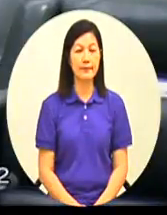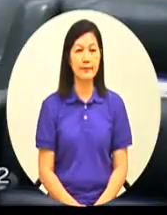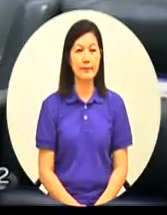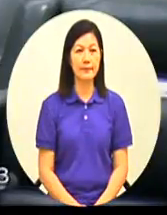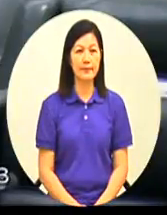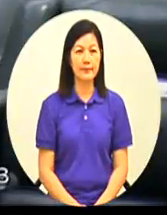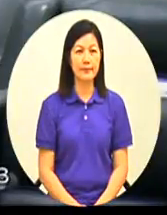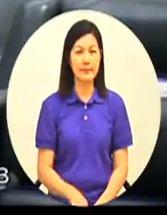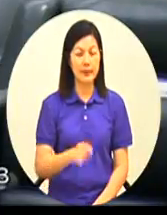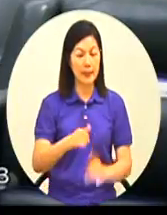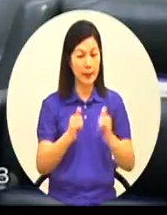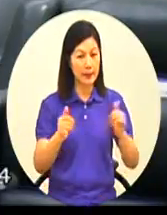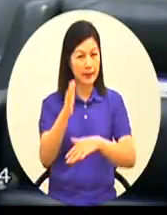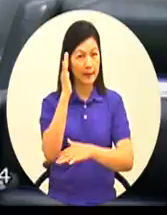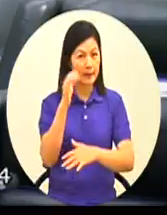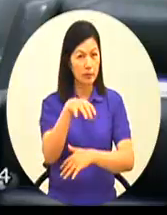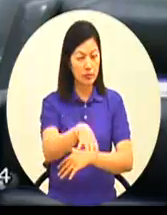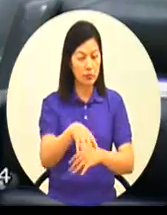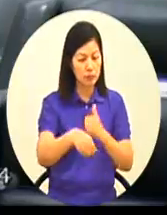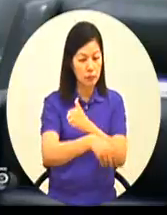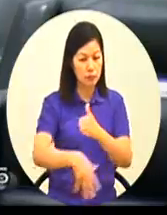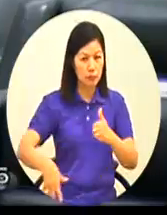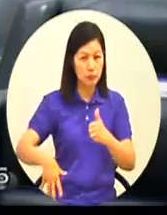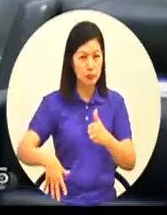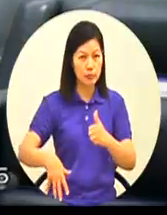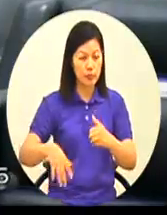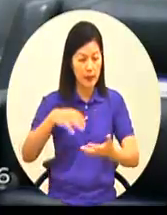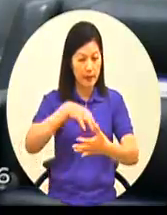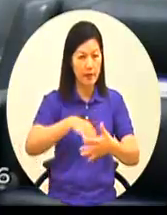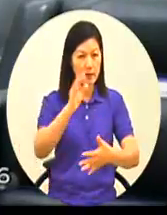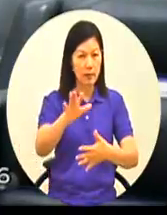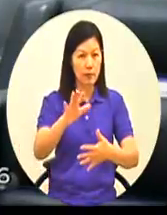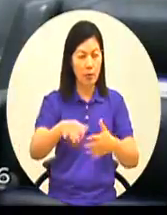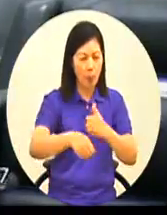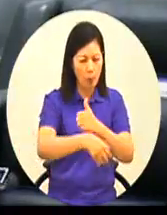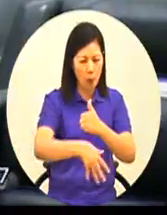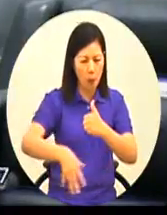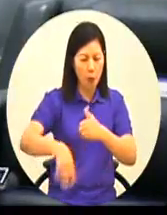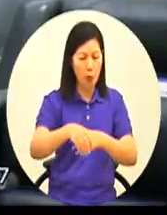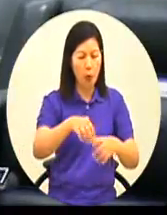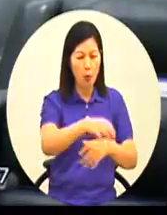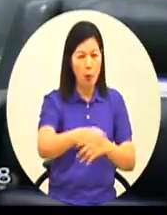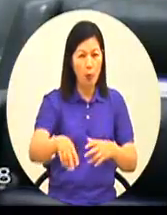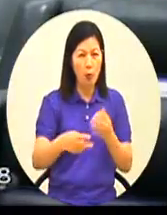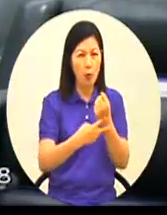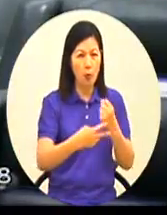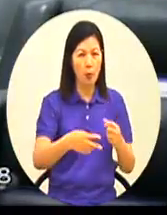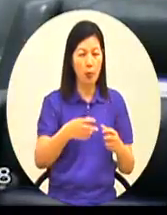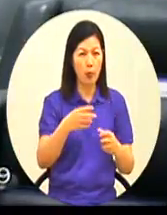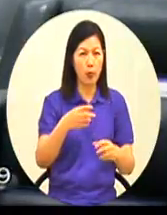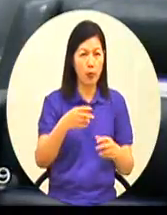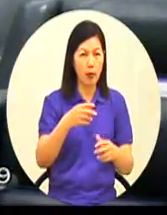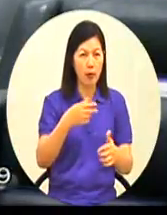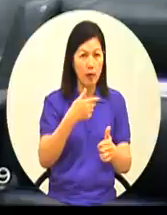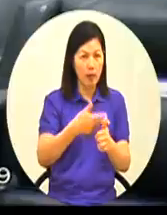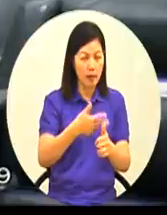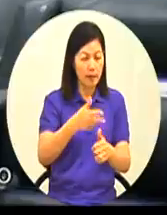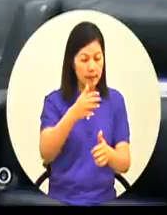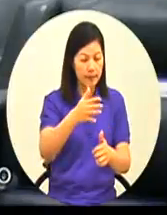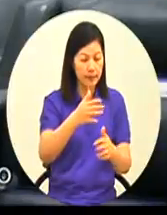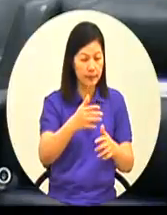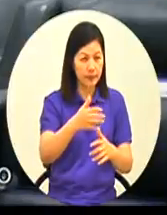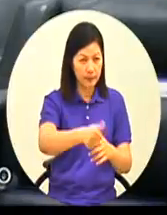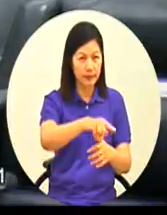其实我们这个民政局的系统，就包括了下面的非常多的区公所、里干事等等。那我其实觉得我们